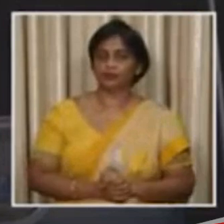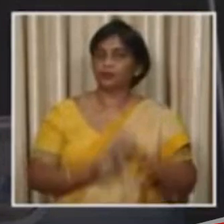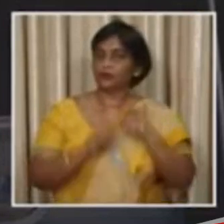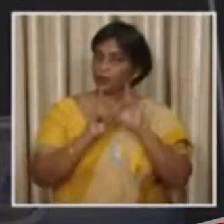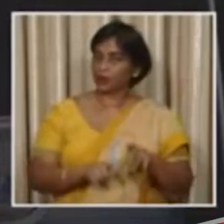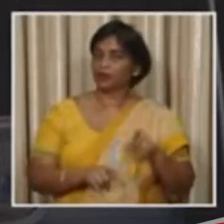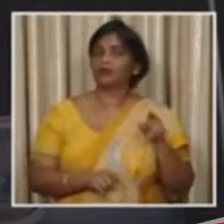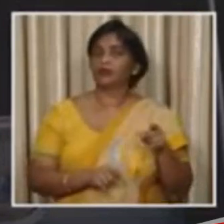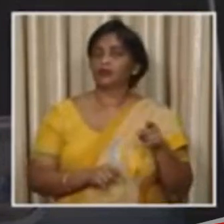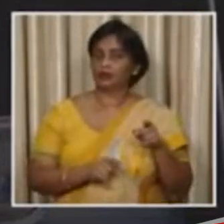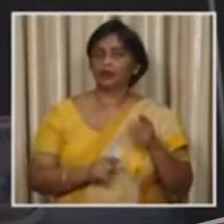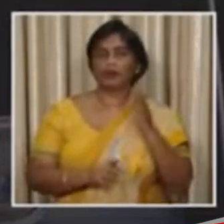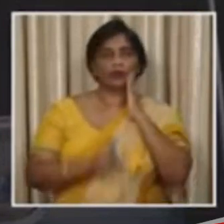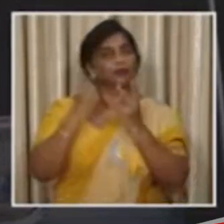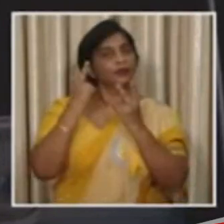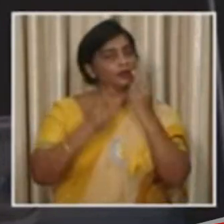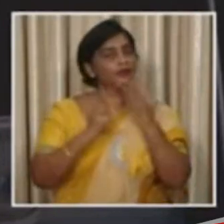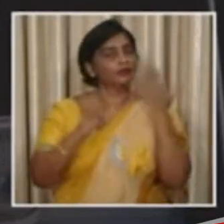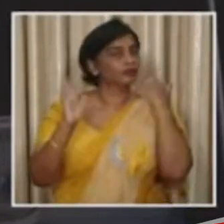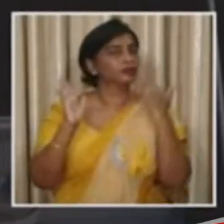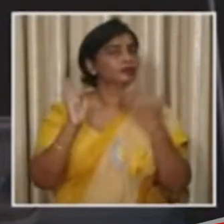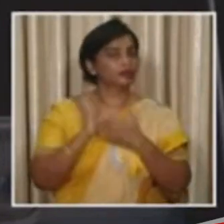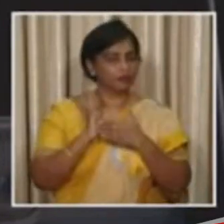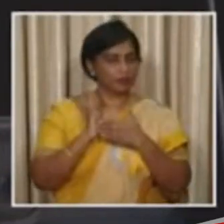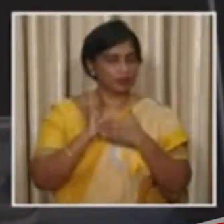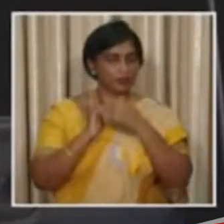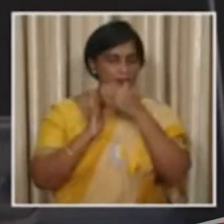වගේම සංචාරක ක්ෂේත්‍රයේ